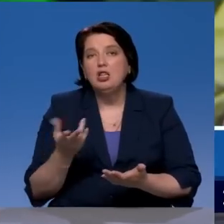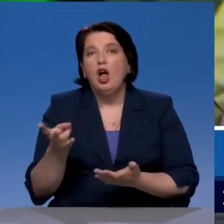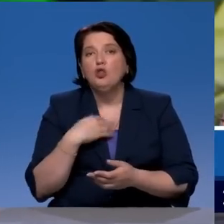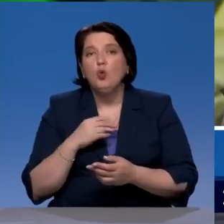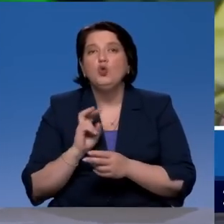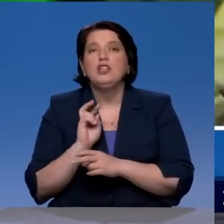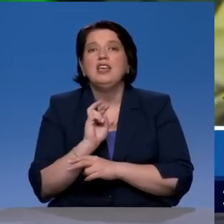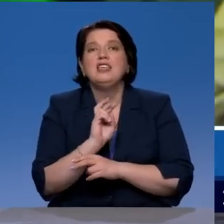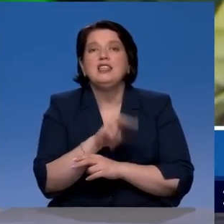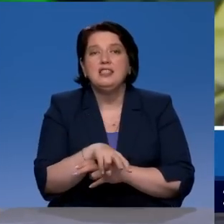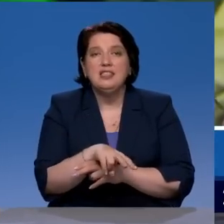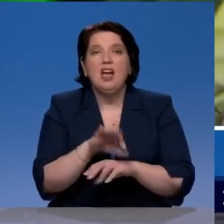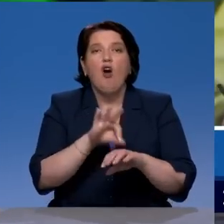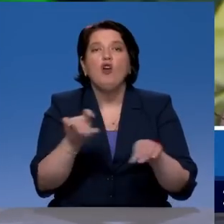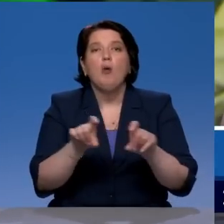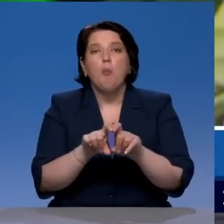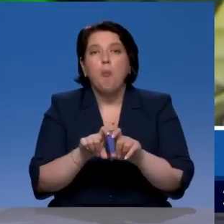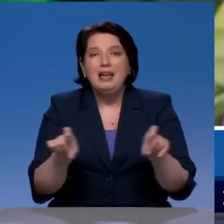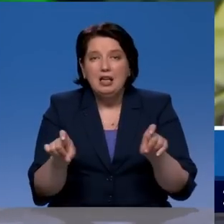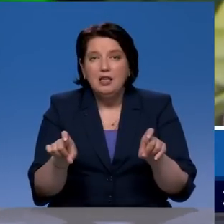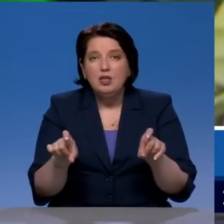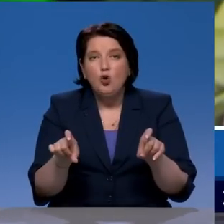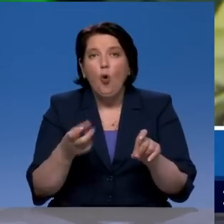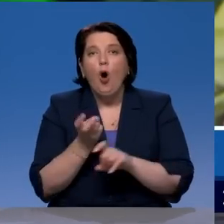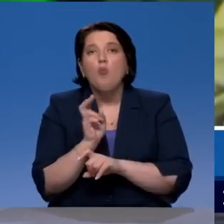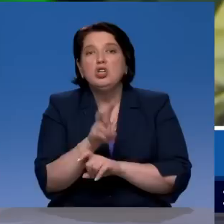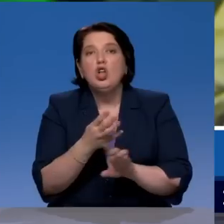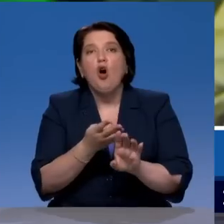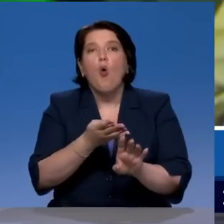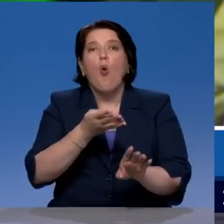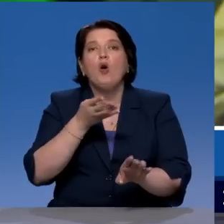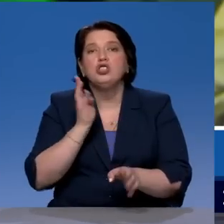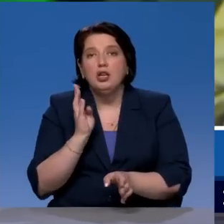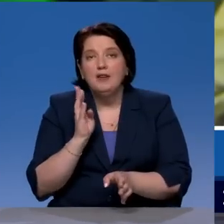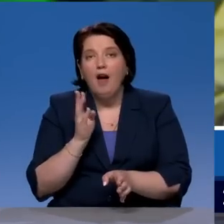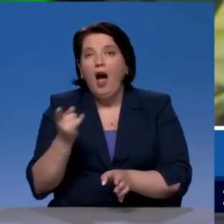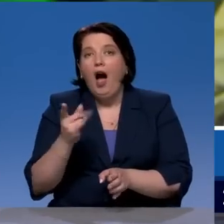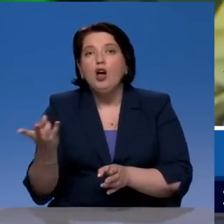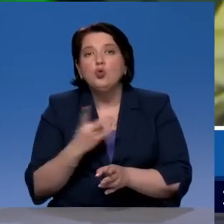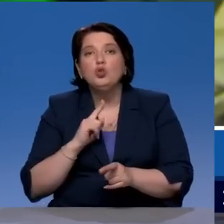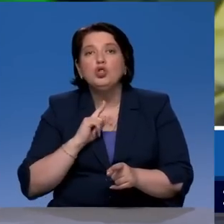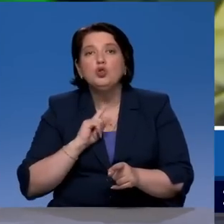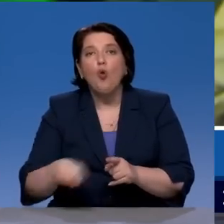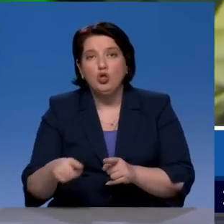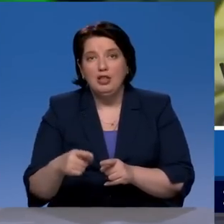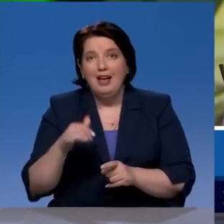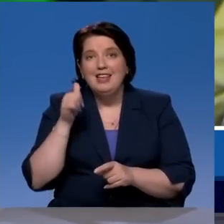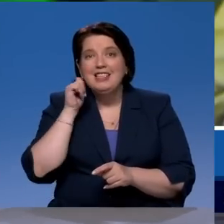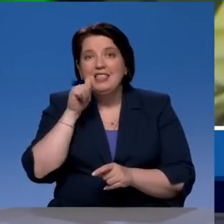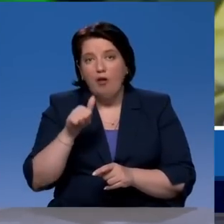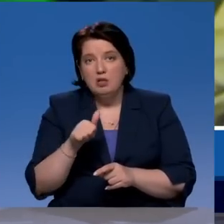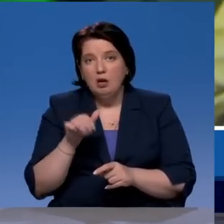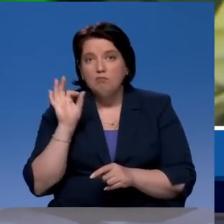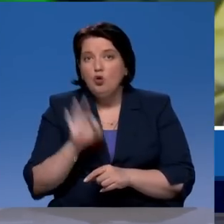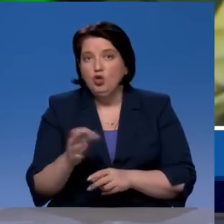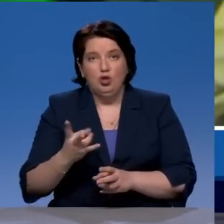В поликлинику пришли, очереди, а нам нужен завтра препарат. Ну, значит, надо увеличить каким-то образом, сделать какую-то фельдшера, медсестру,